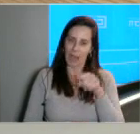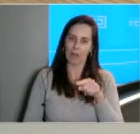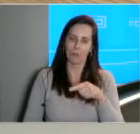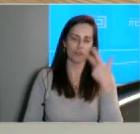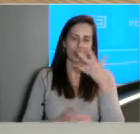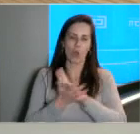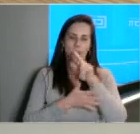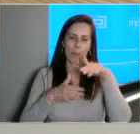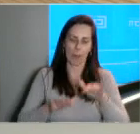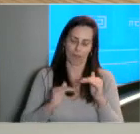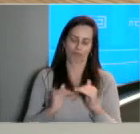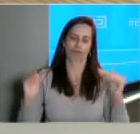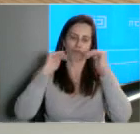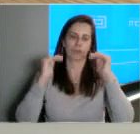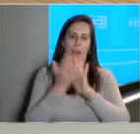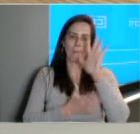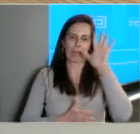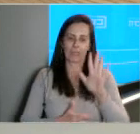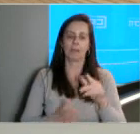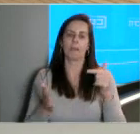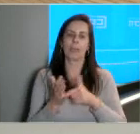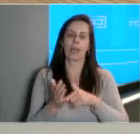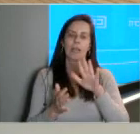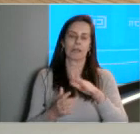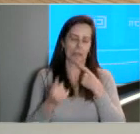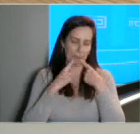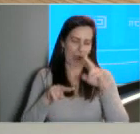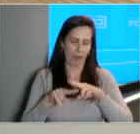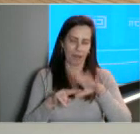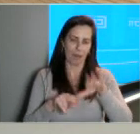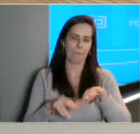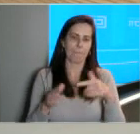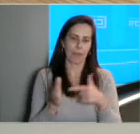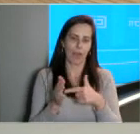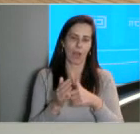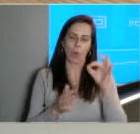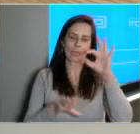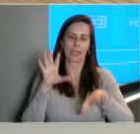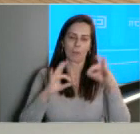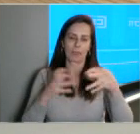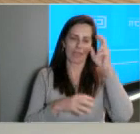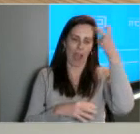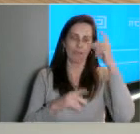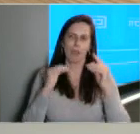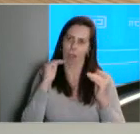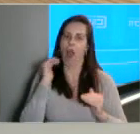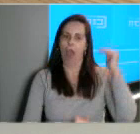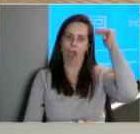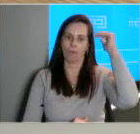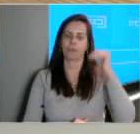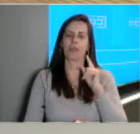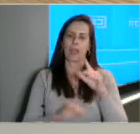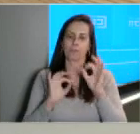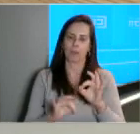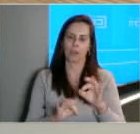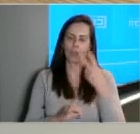בעבר 13 מנדטים, הגדילו ל-15, בעיקר אגב, נדבר על זה עוד מעט, בגלל שאחוז ההצבעה במגזר הערבי עלה משמעותית, אז